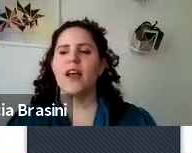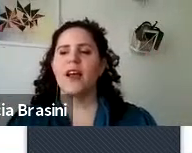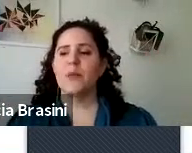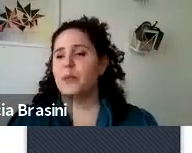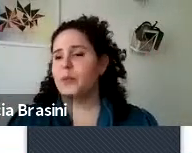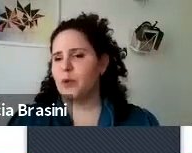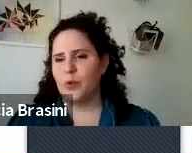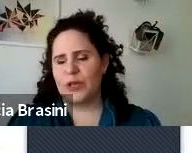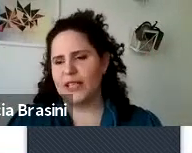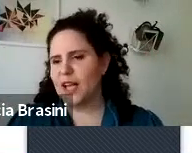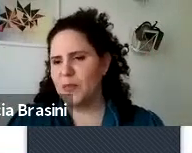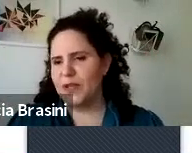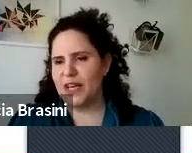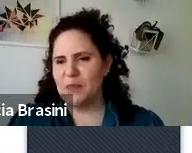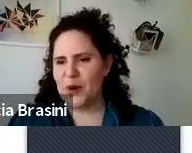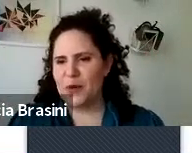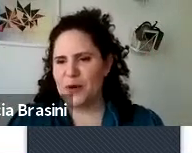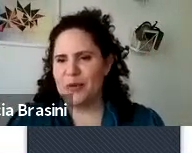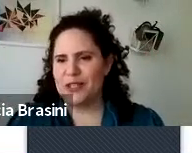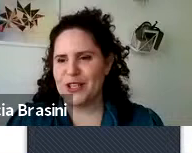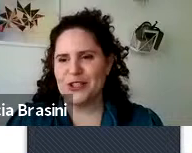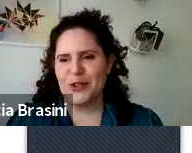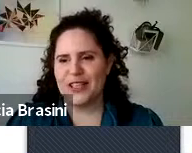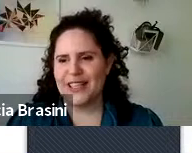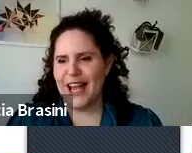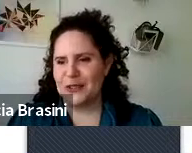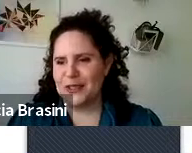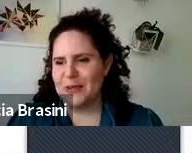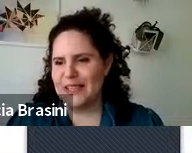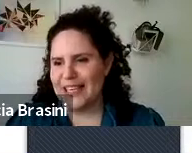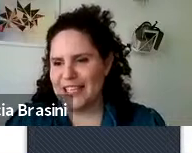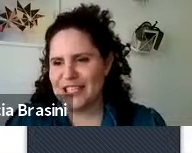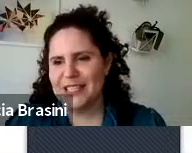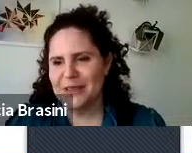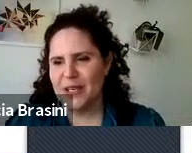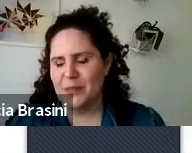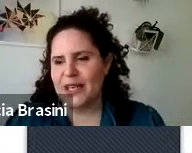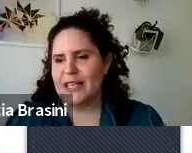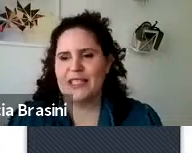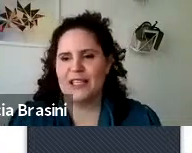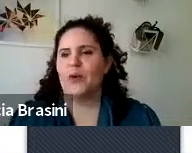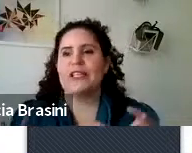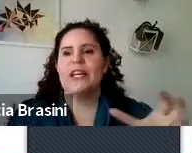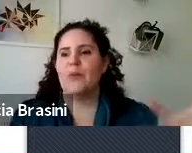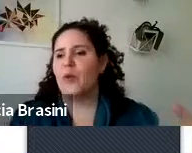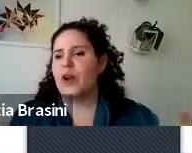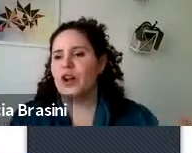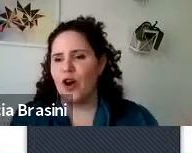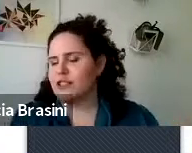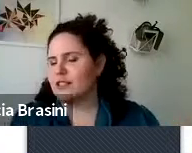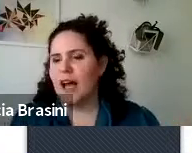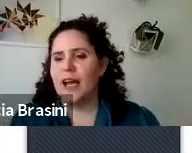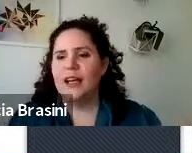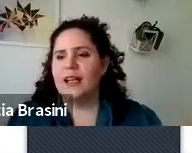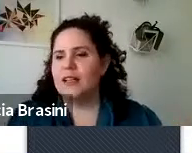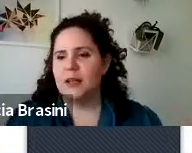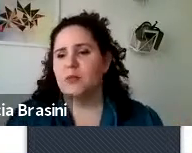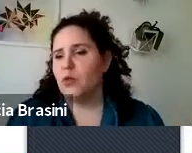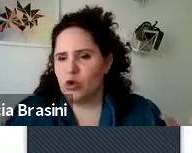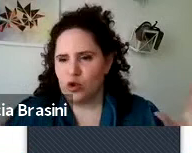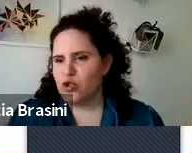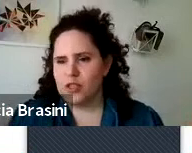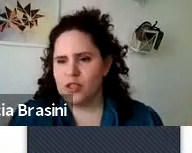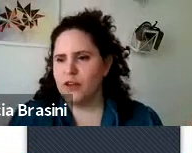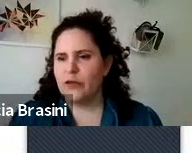luminosi, potete capire che però per una persona sorda è totalmente inaccessibile, perché sì, guardiamo qualcosa